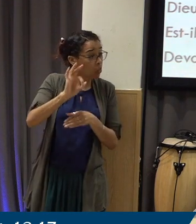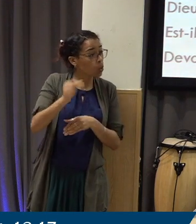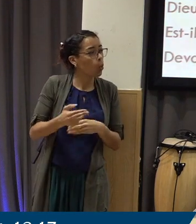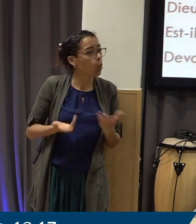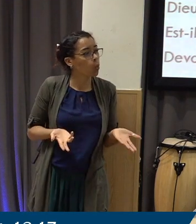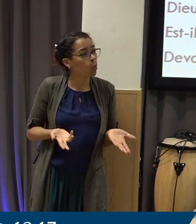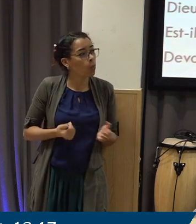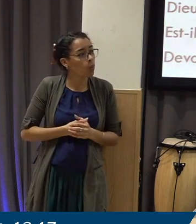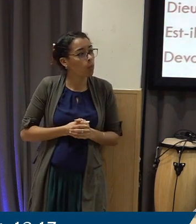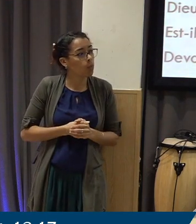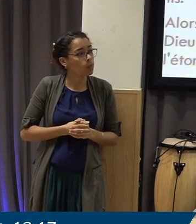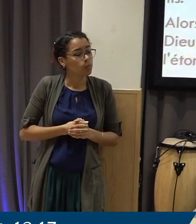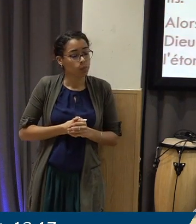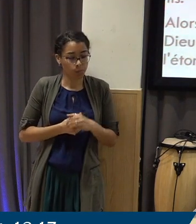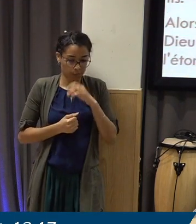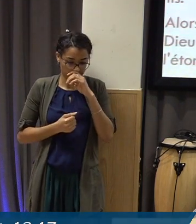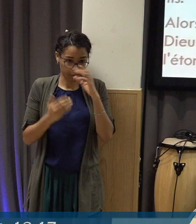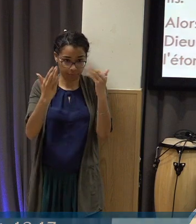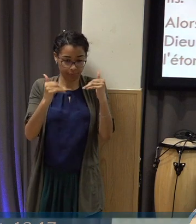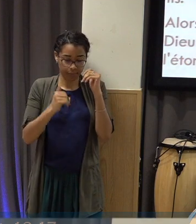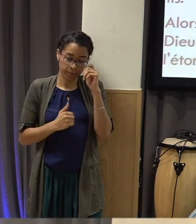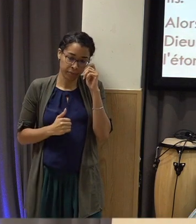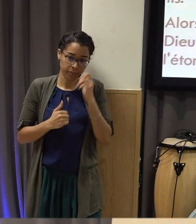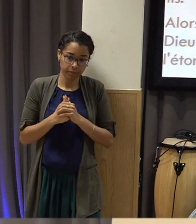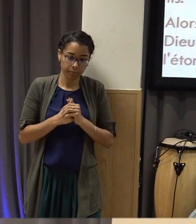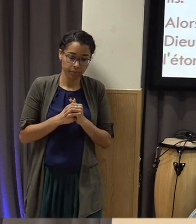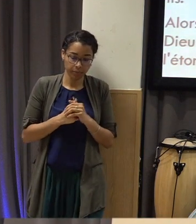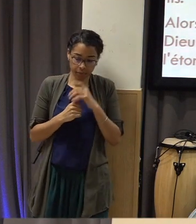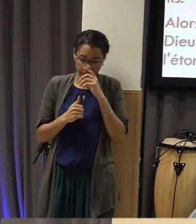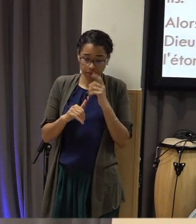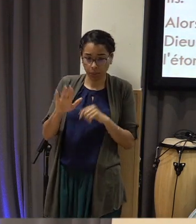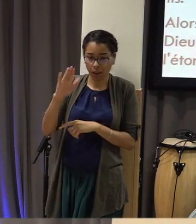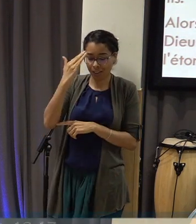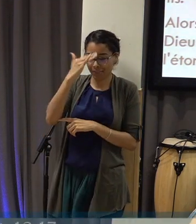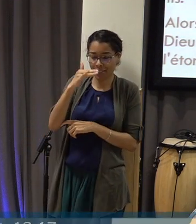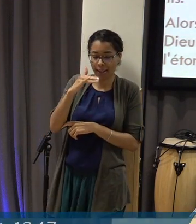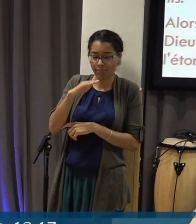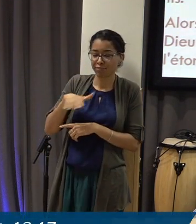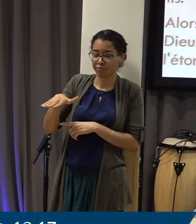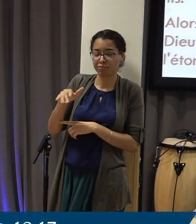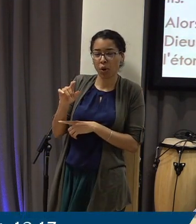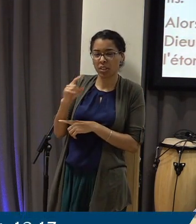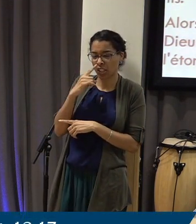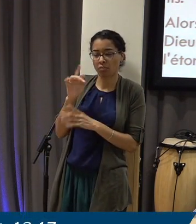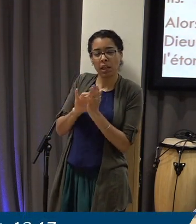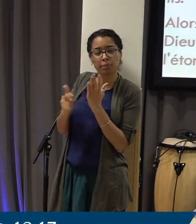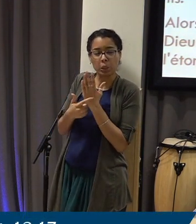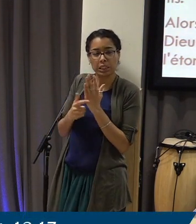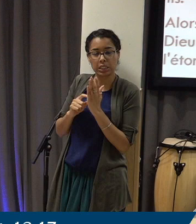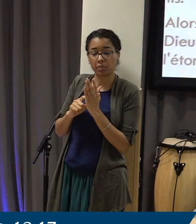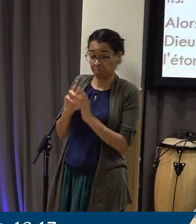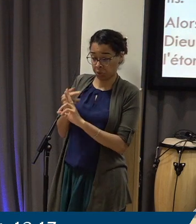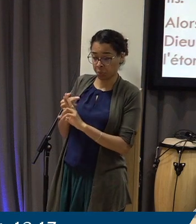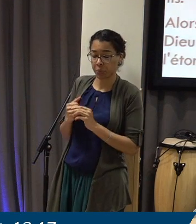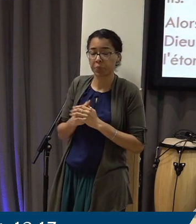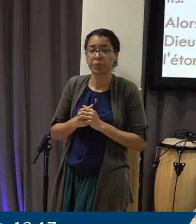payer? Verset 16, Jésus, connaissant leur hypocrisie, leur répondit,